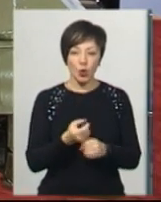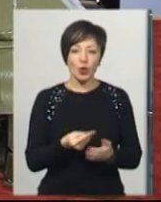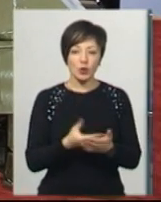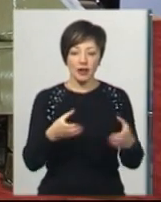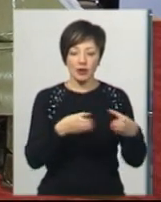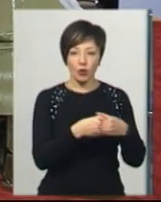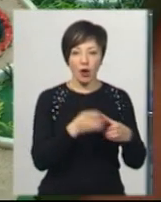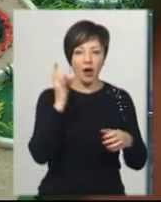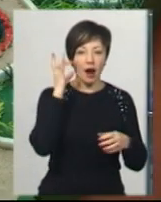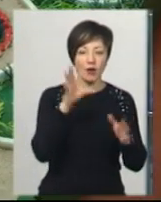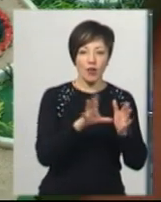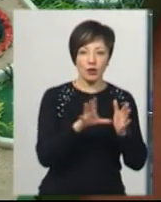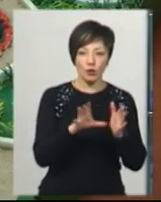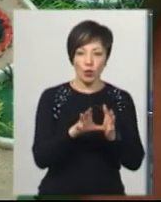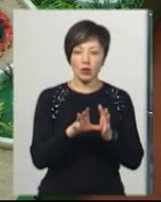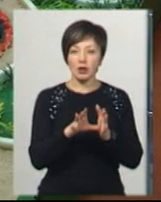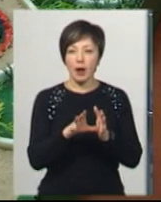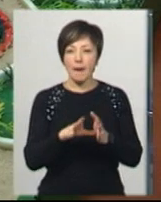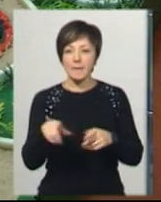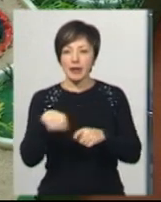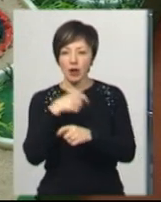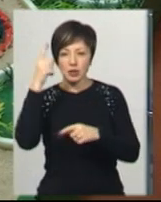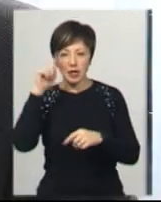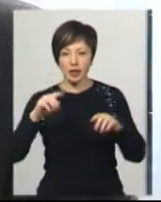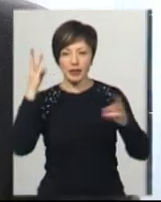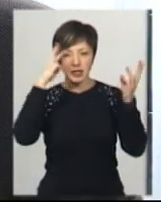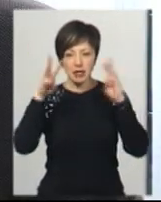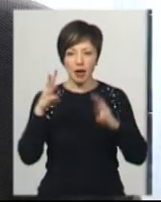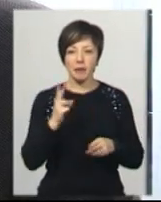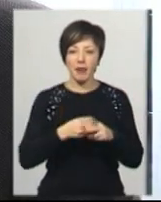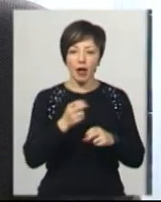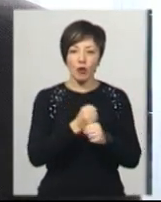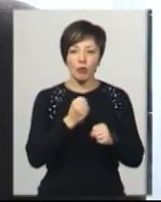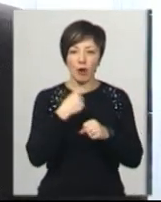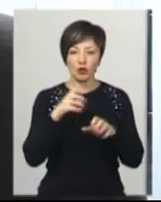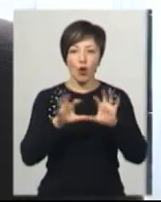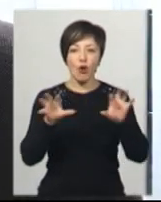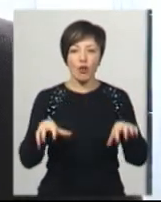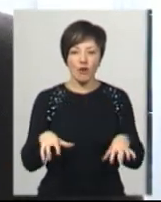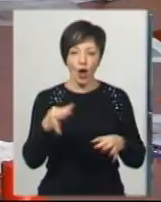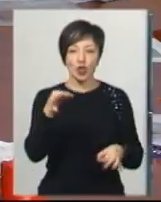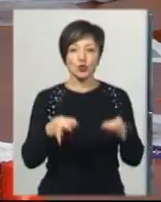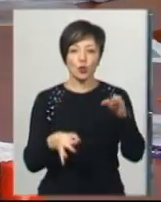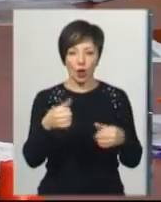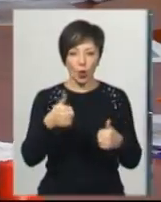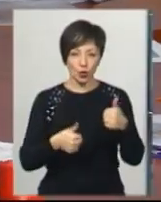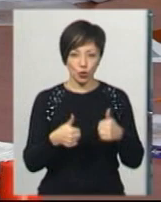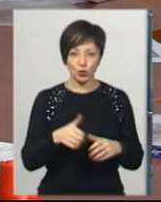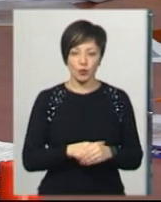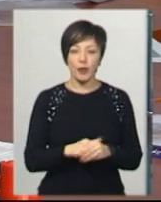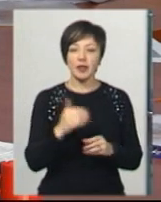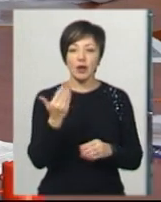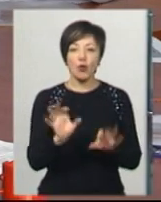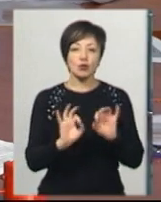в категоріях радіоелектроніка, матеріалознавство, дизайн, металообробка, каже голова журі конкурсу, кандидат технічних наук Сергій Гарященко. За